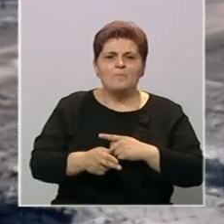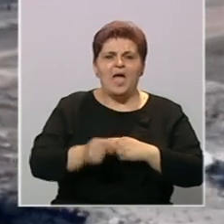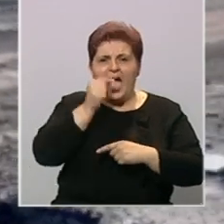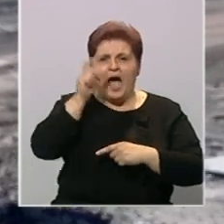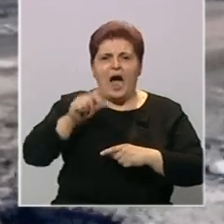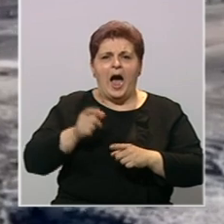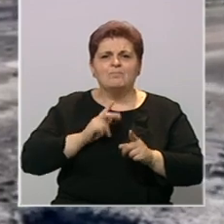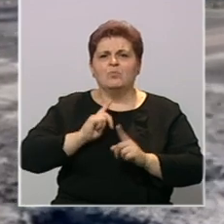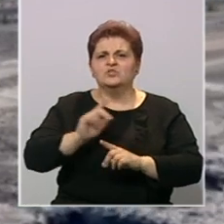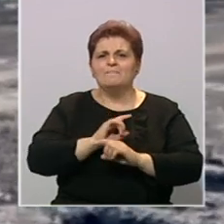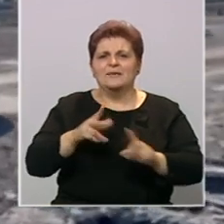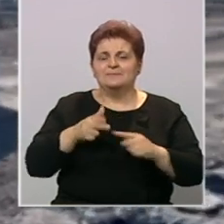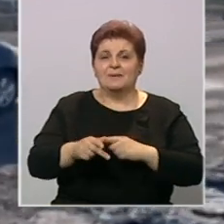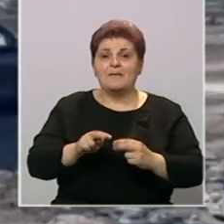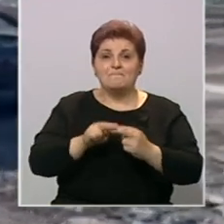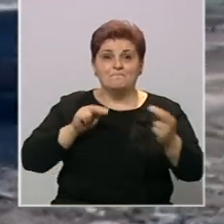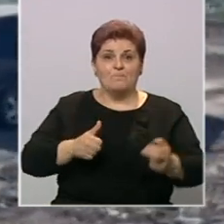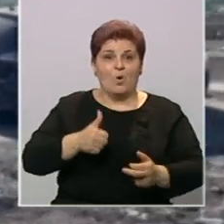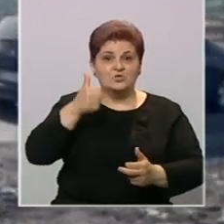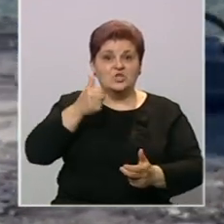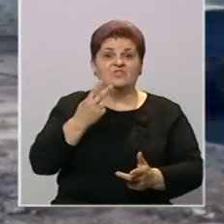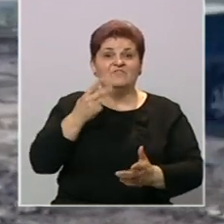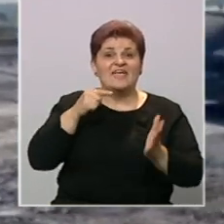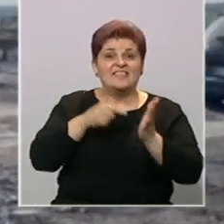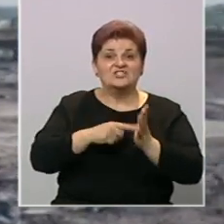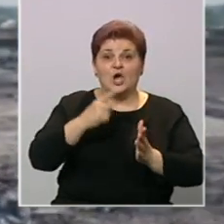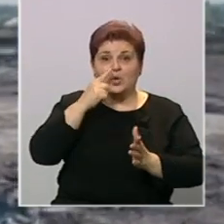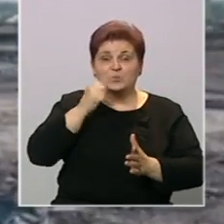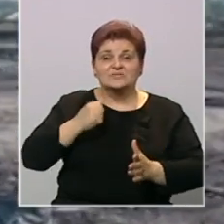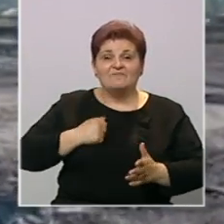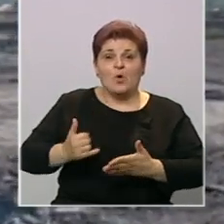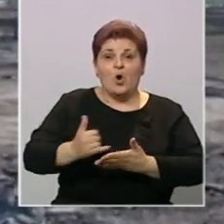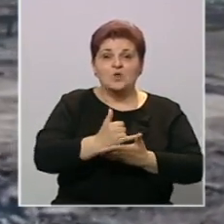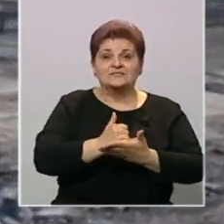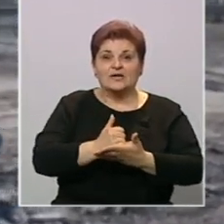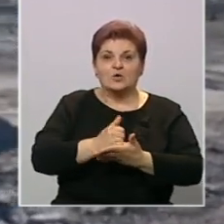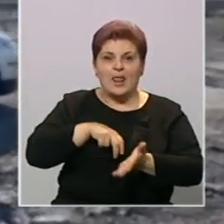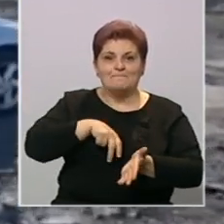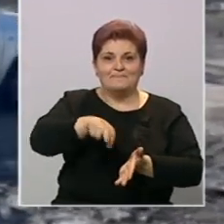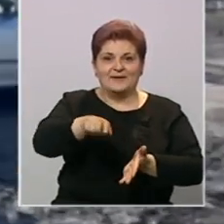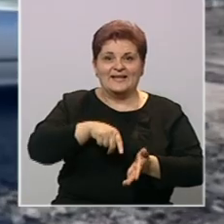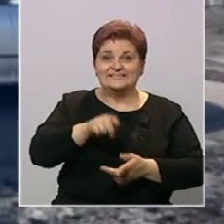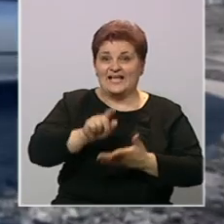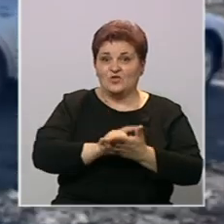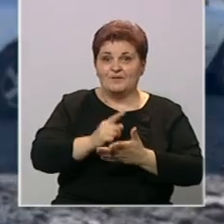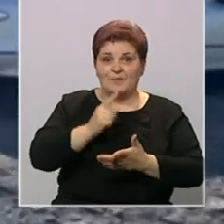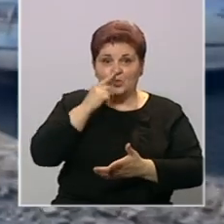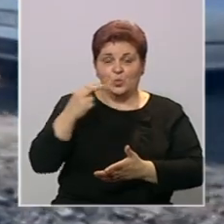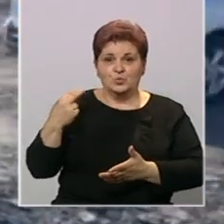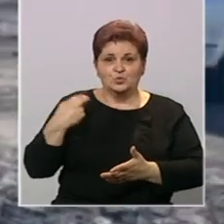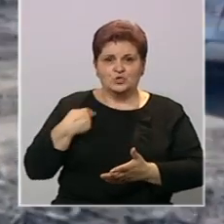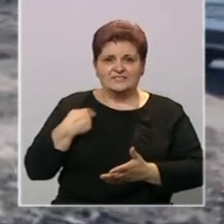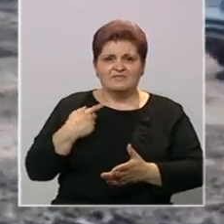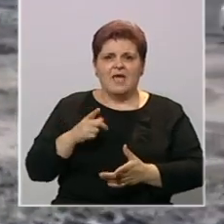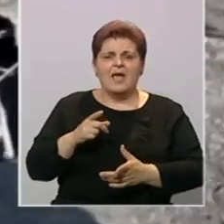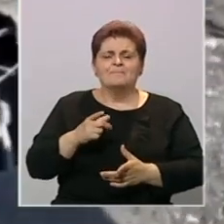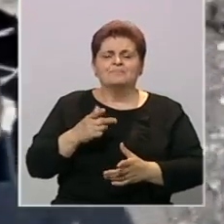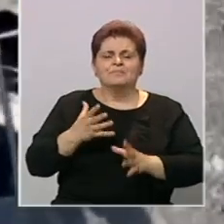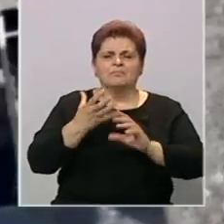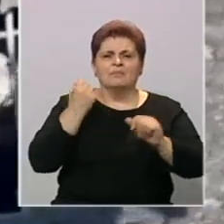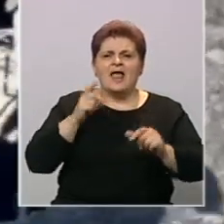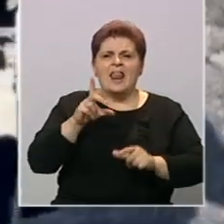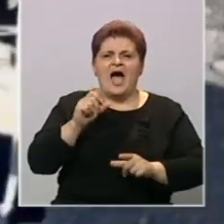bez prekida. Most je jedna od dvije tačke koje ruska vojska koristi za prelaz. Za to vrijeme ruski šef diplomatije Sergej